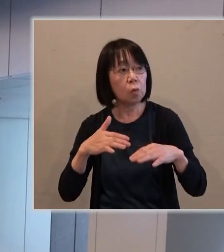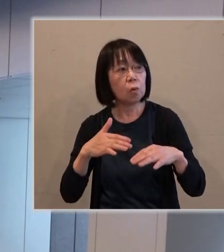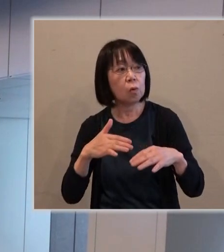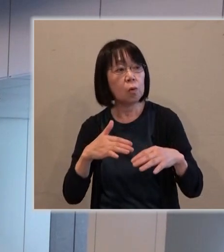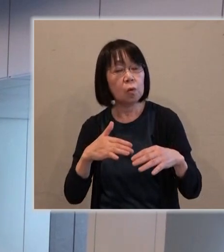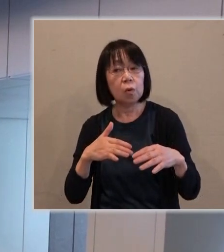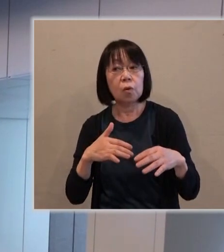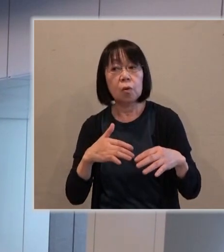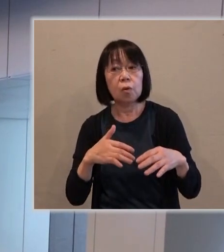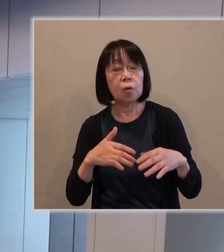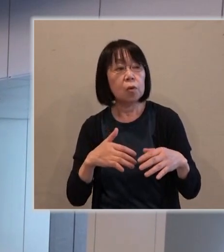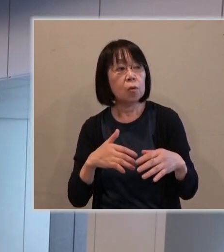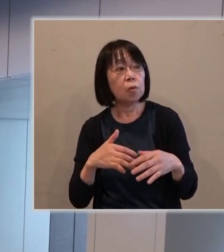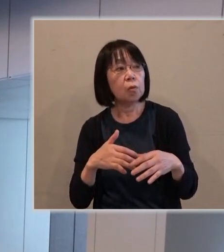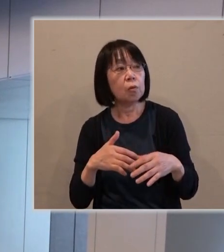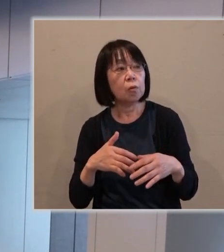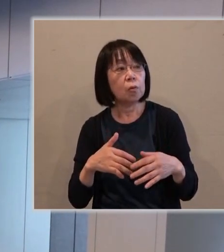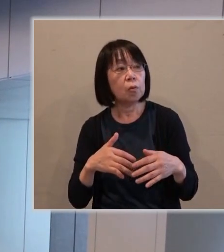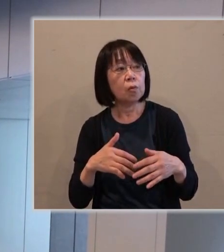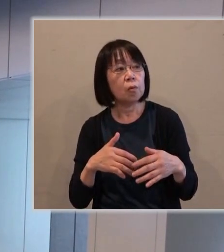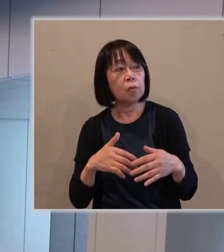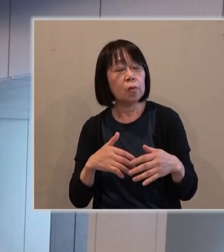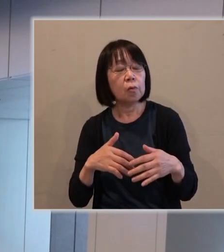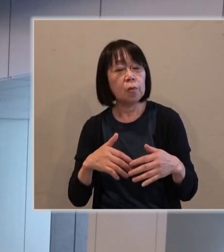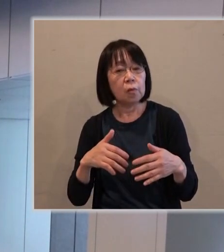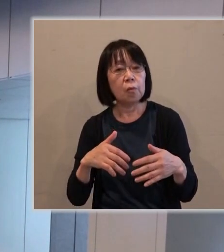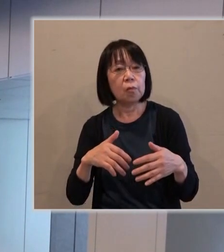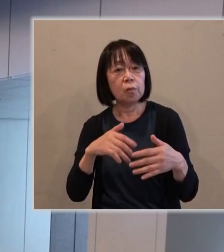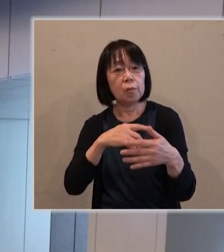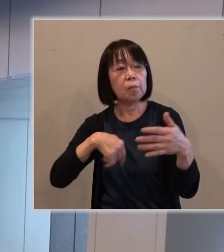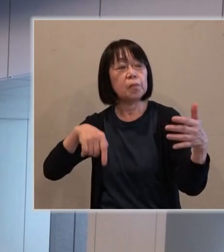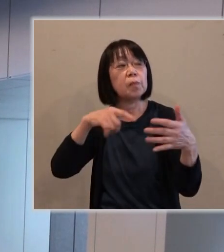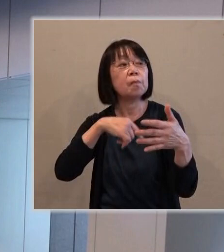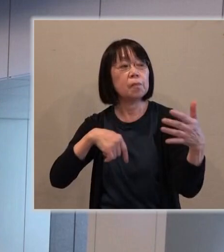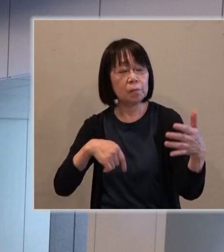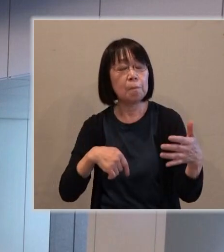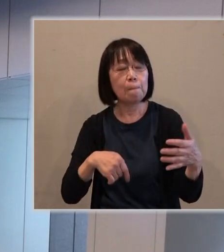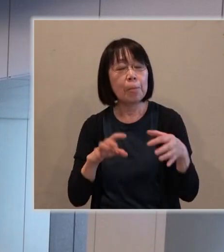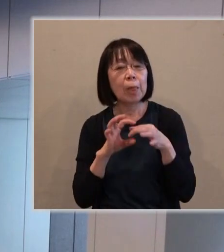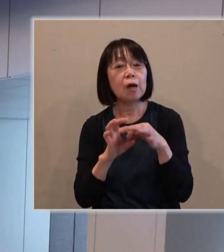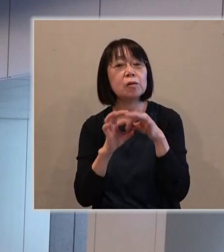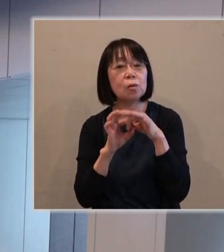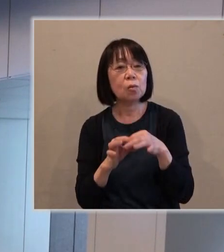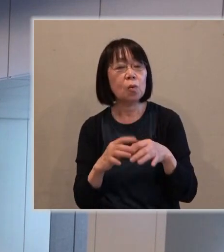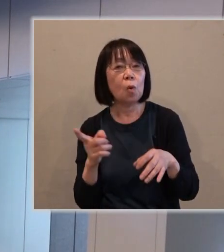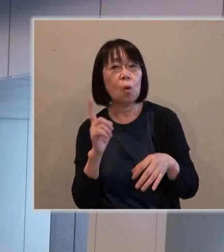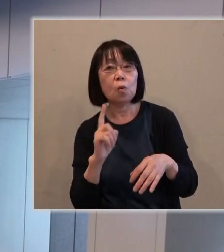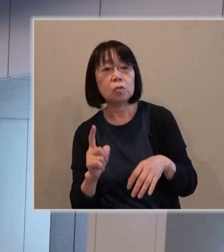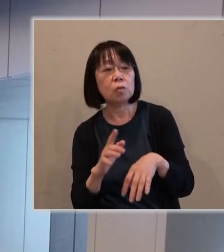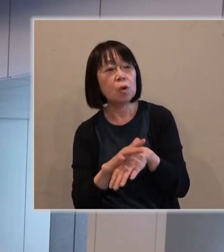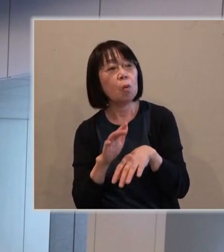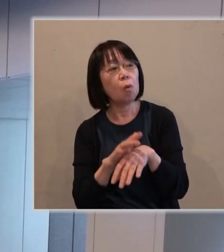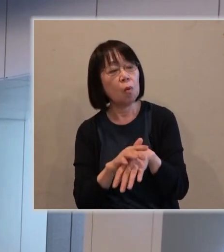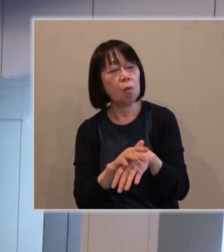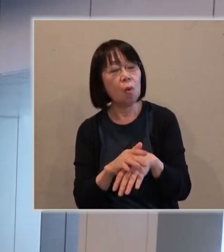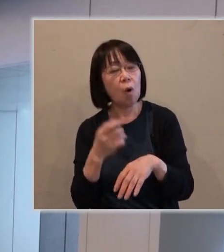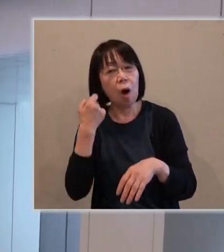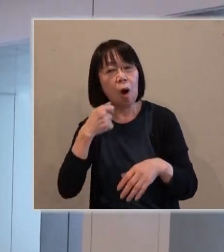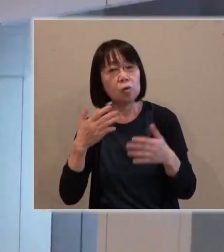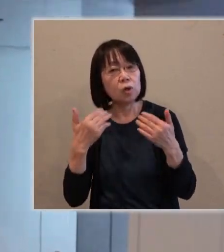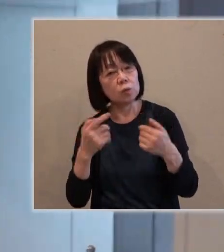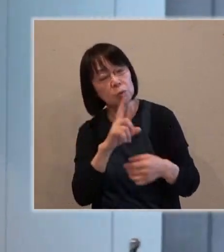関わってみると、まあ、どうい う, こう感覚というか、参加街づくり入りやすいなとか入りにくいなとか、そういうのあったりし